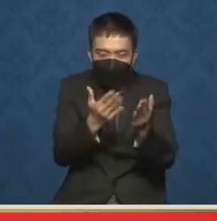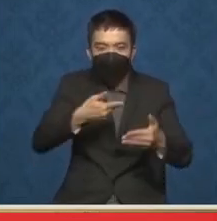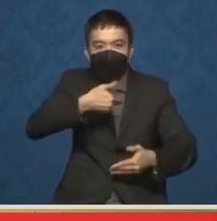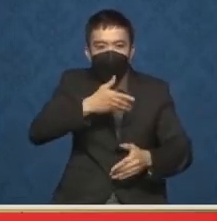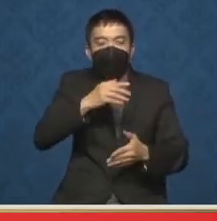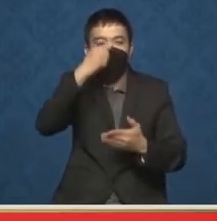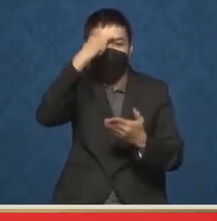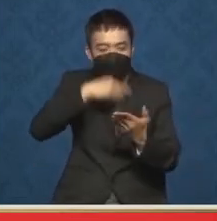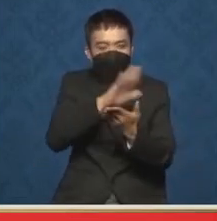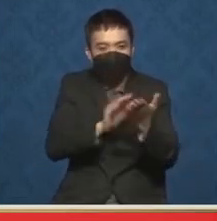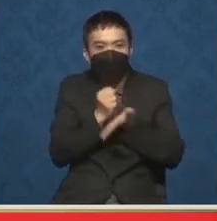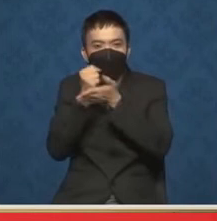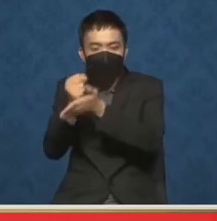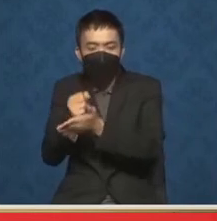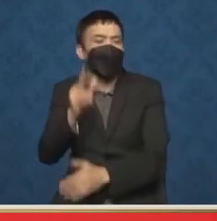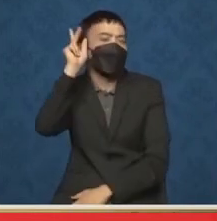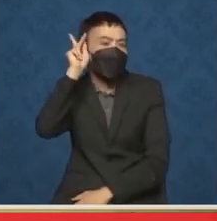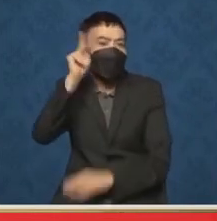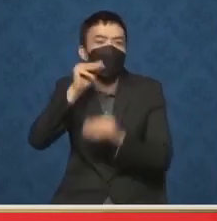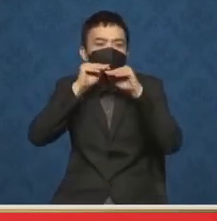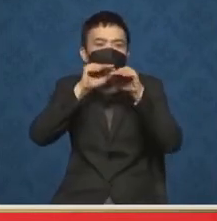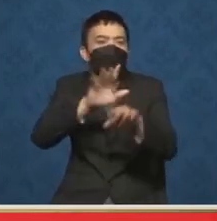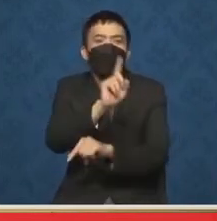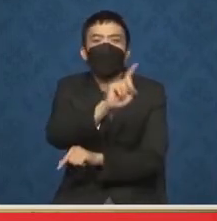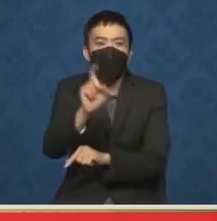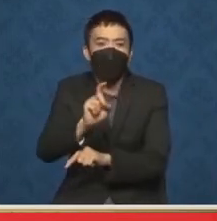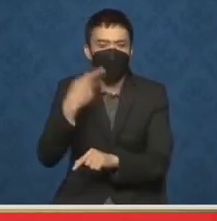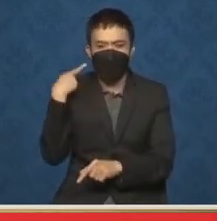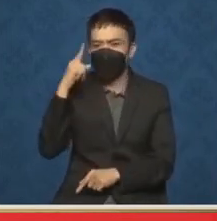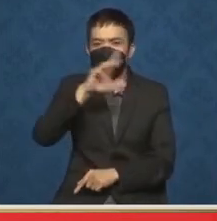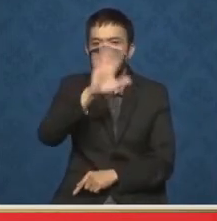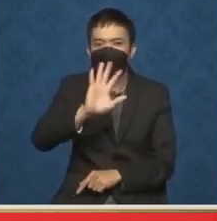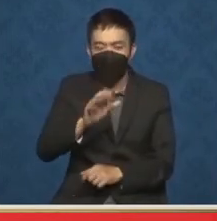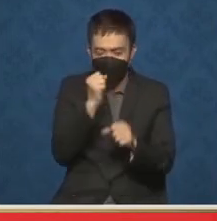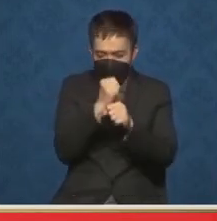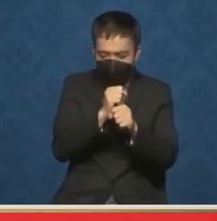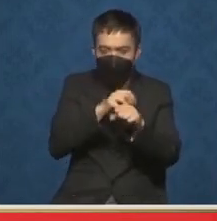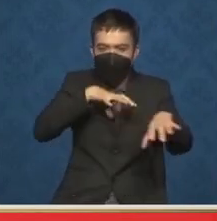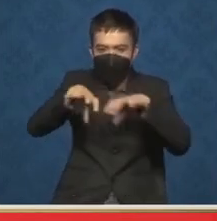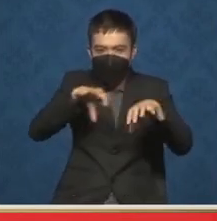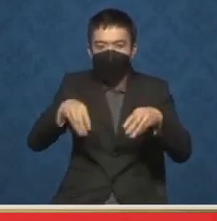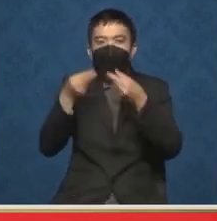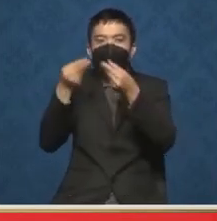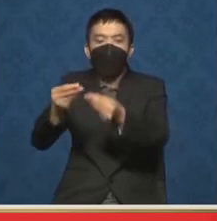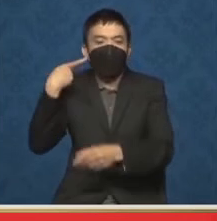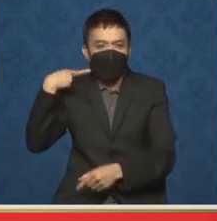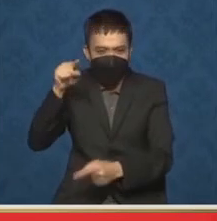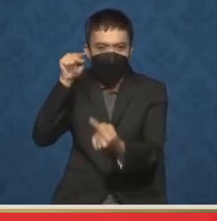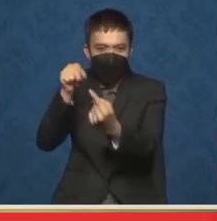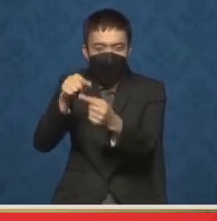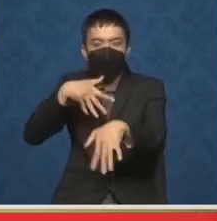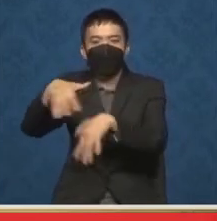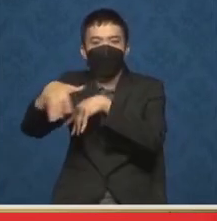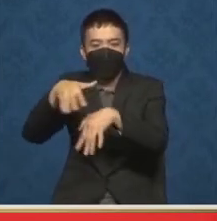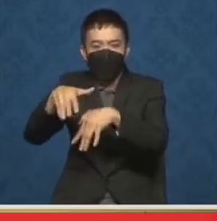ั้ เด่ได้ต้องออกขาว เพไม่มคามจขวเพระเรากำลงเกิดเรื่องที่เป็ประโยชน์ ก็อยากให้ข่าว